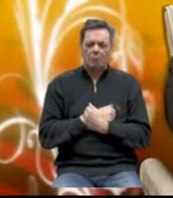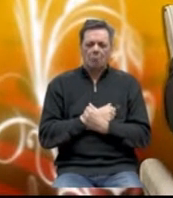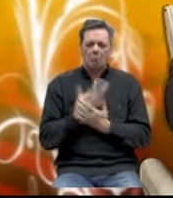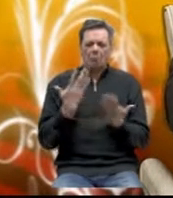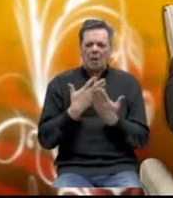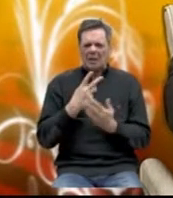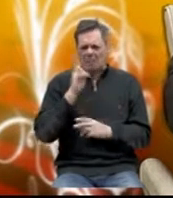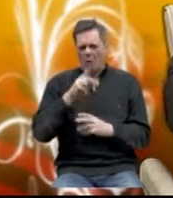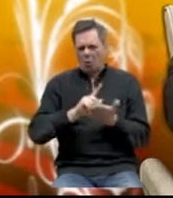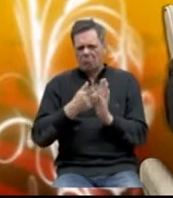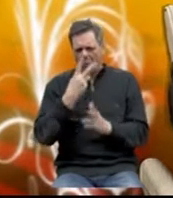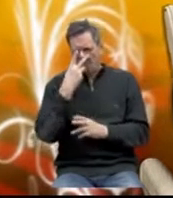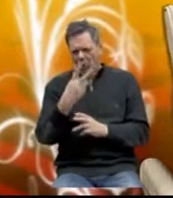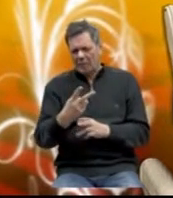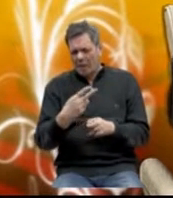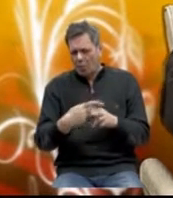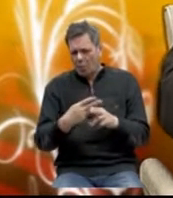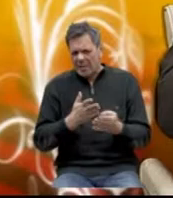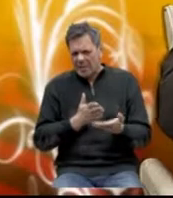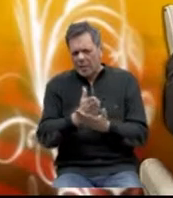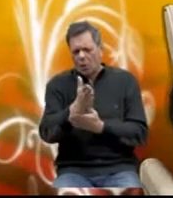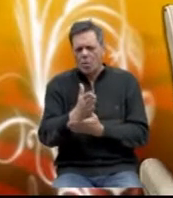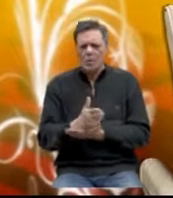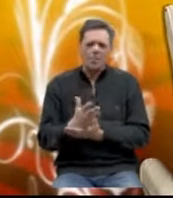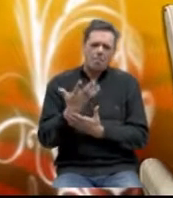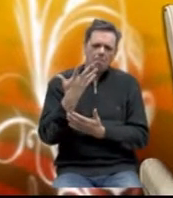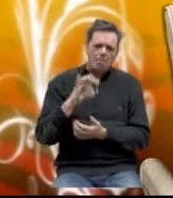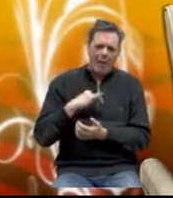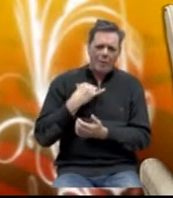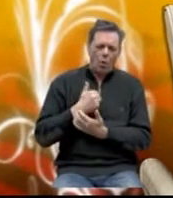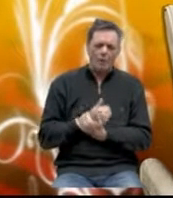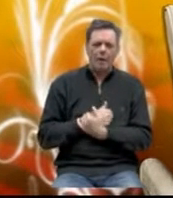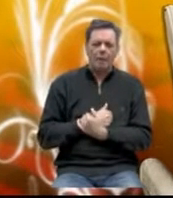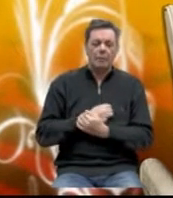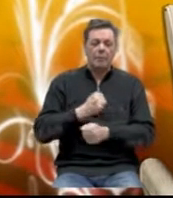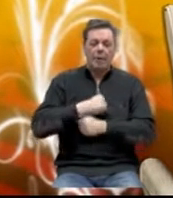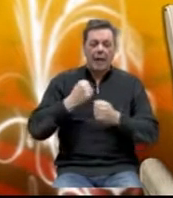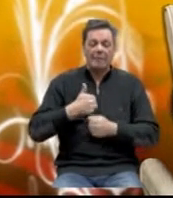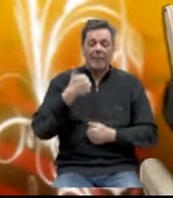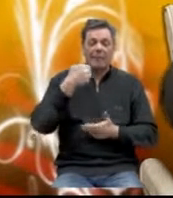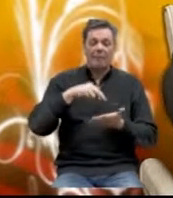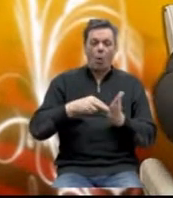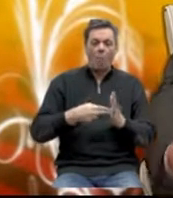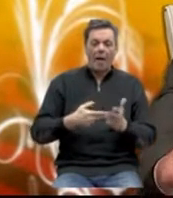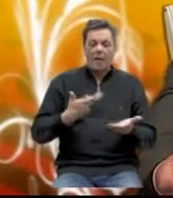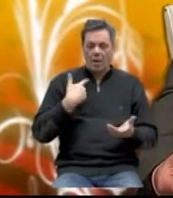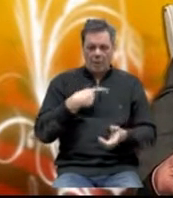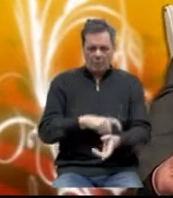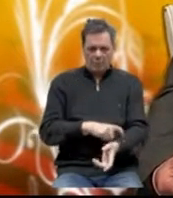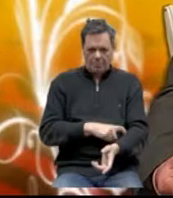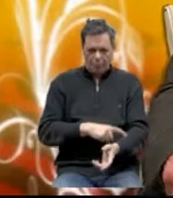bilo vidljivo da su nam bolesnici već kroz otprilike 5 godina razvijali prve komplikacije na